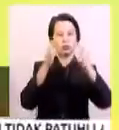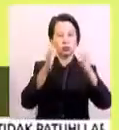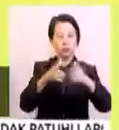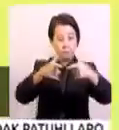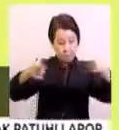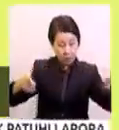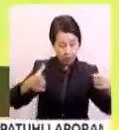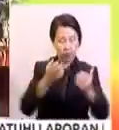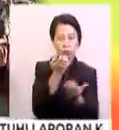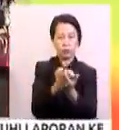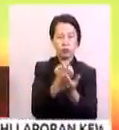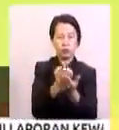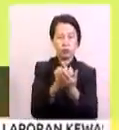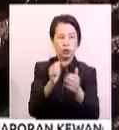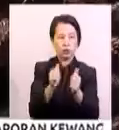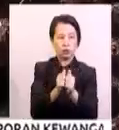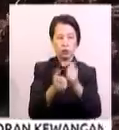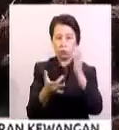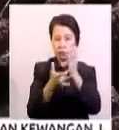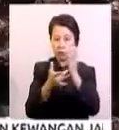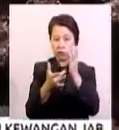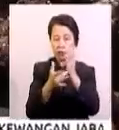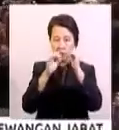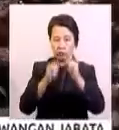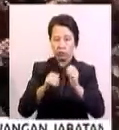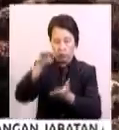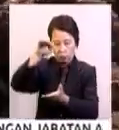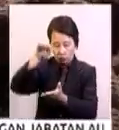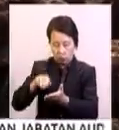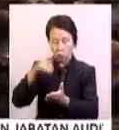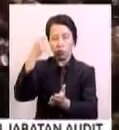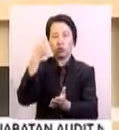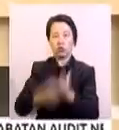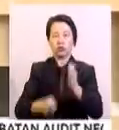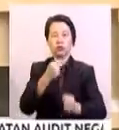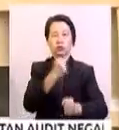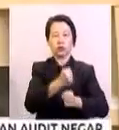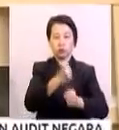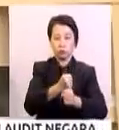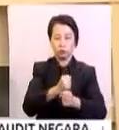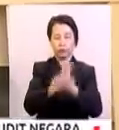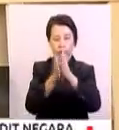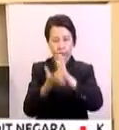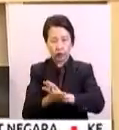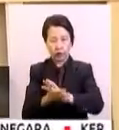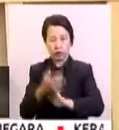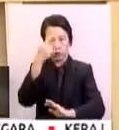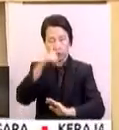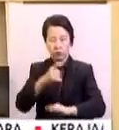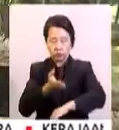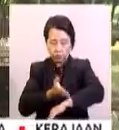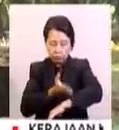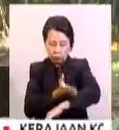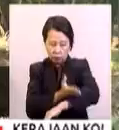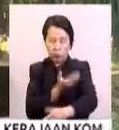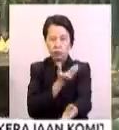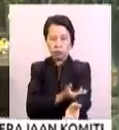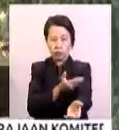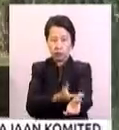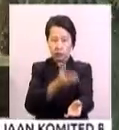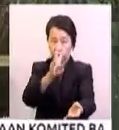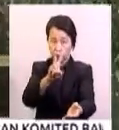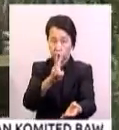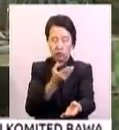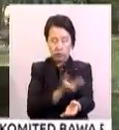besar dengan ekonomi bidangan dan teknologi yang boleh mengurangkan kos operasi. Justru demi memperkasa generasi kedua